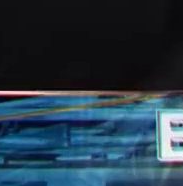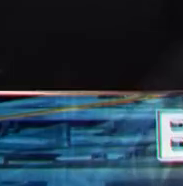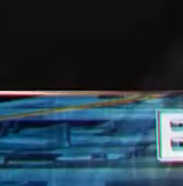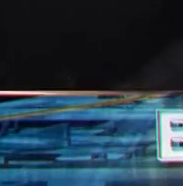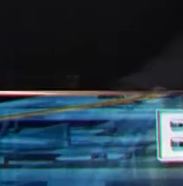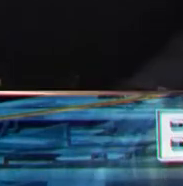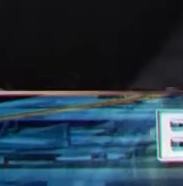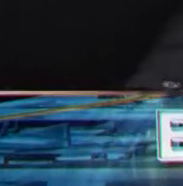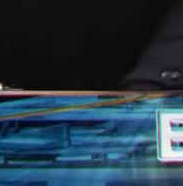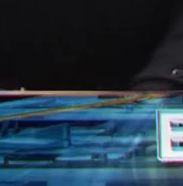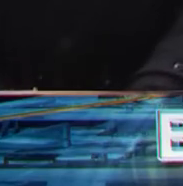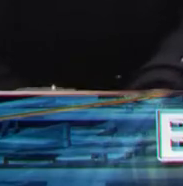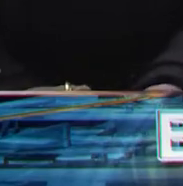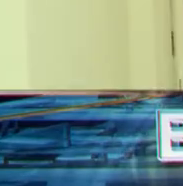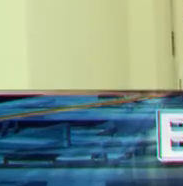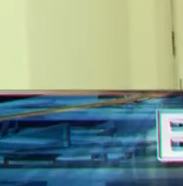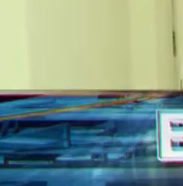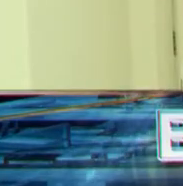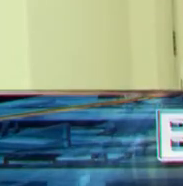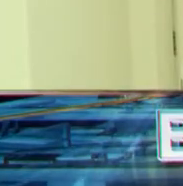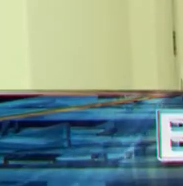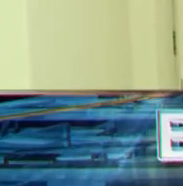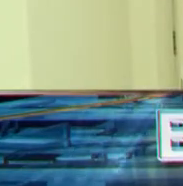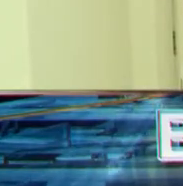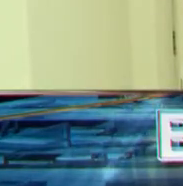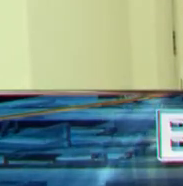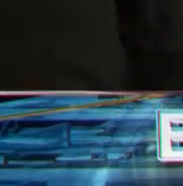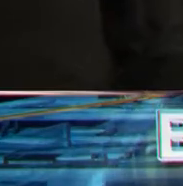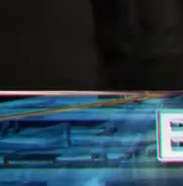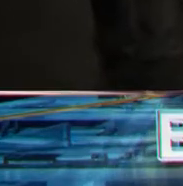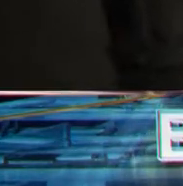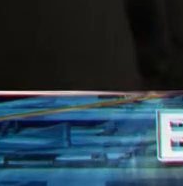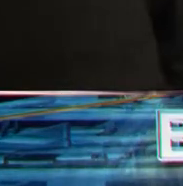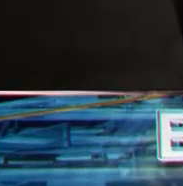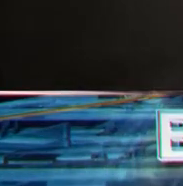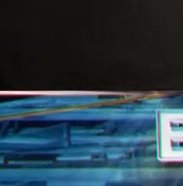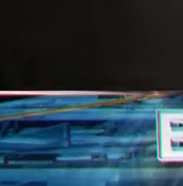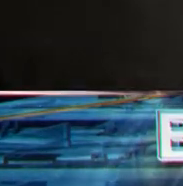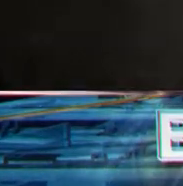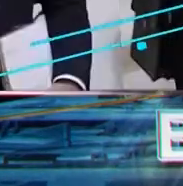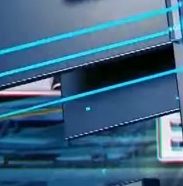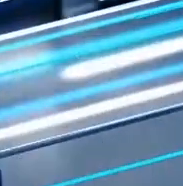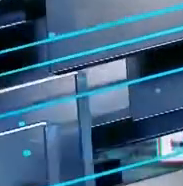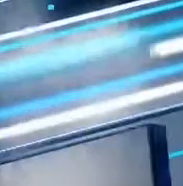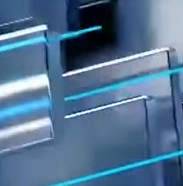Ел ертеңі жастар үшін. Талдықорғанда бүгін жаңа екі студенттерге қолданысқа берілді.